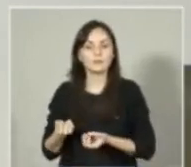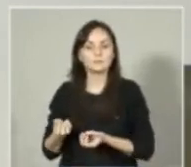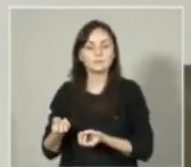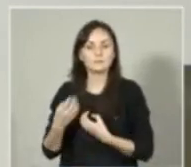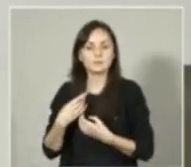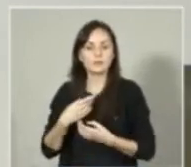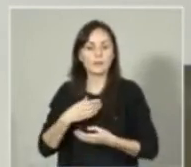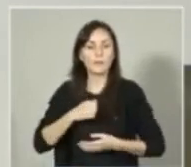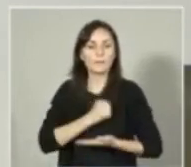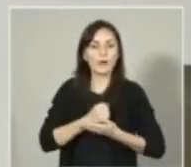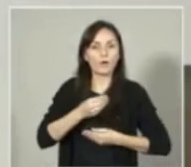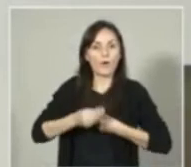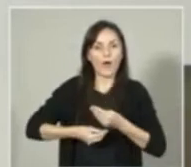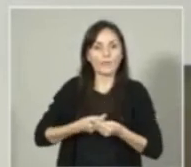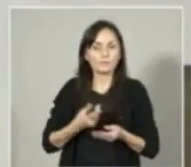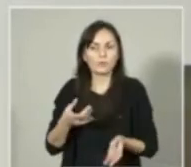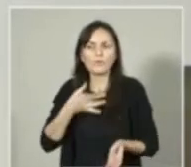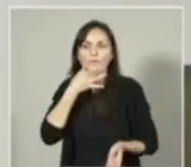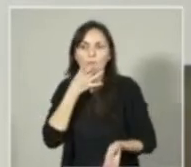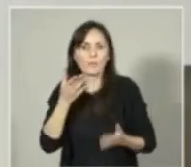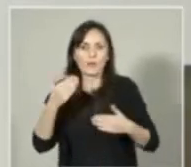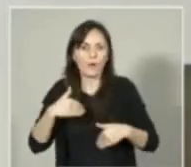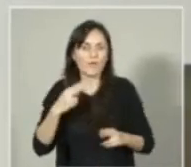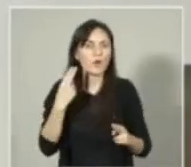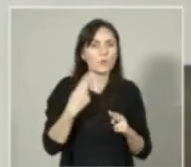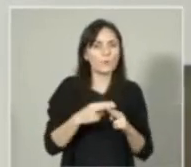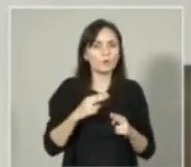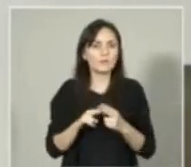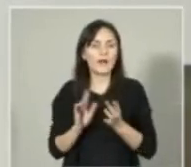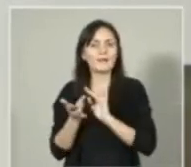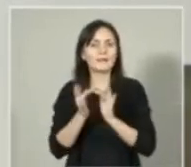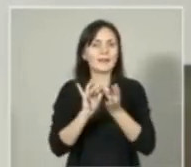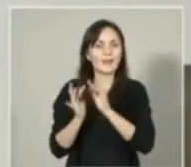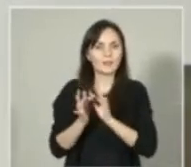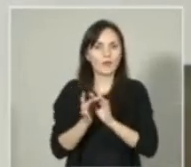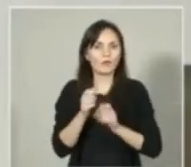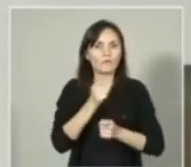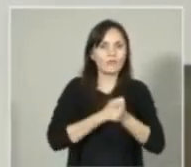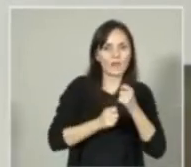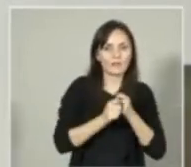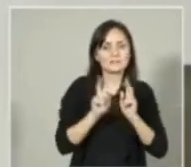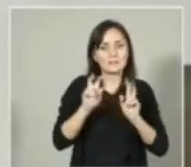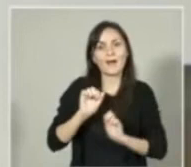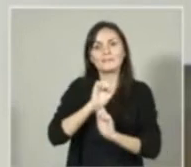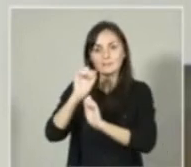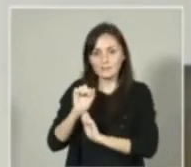que presideix? No li fa vergonya tenir una política de relacions financeres en matèria de defensa i